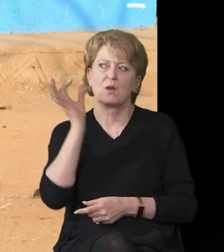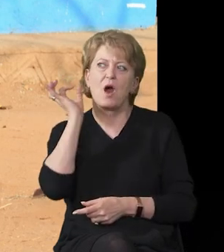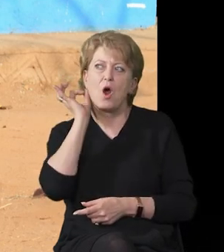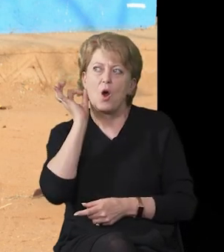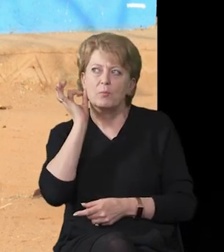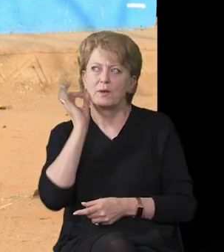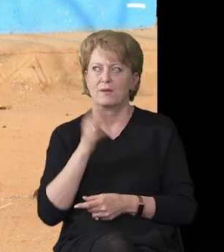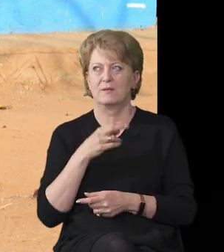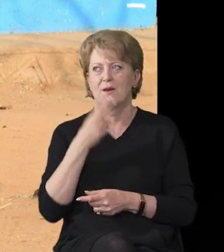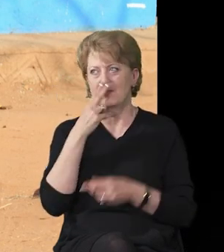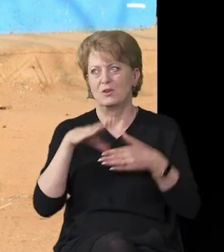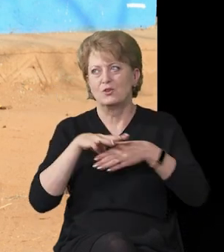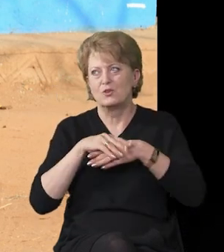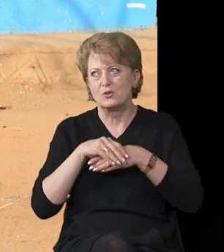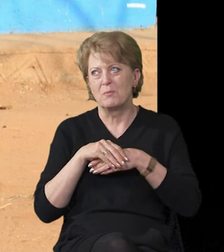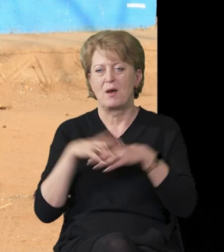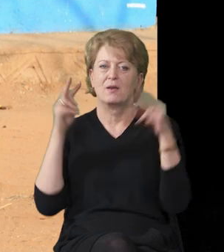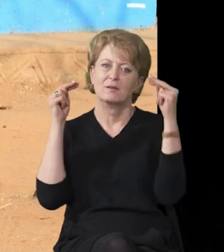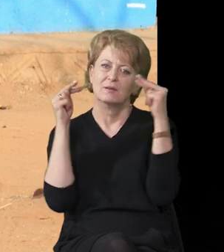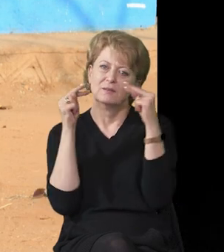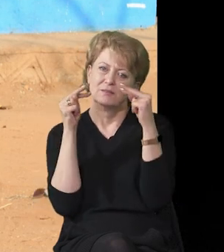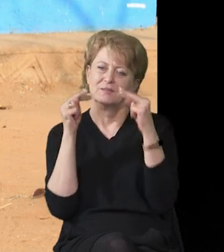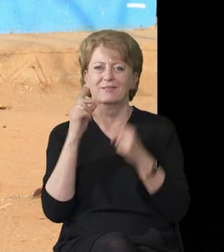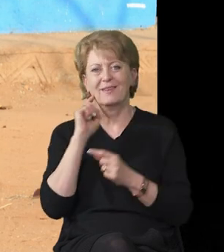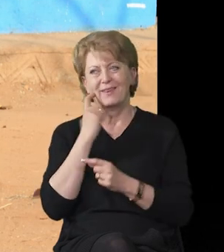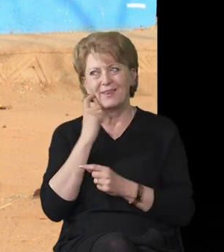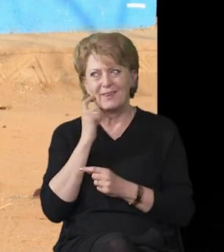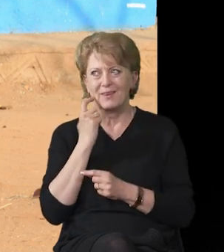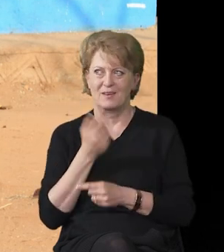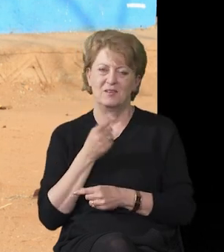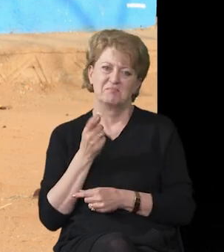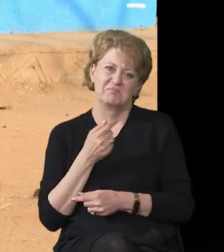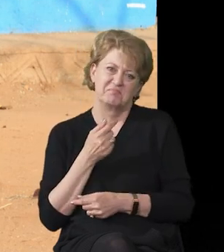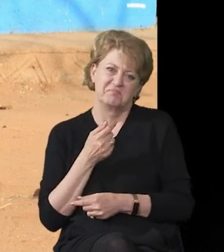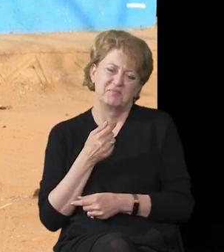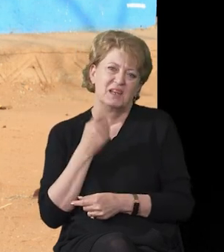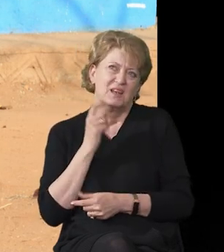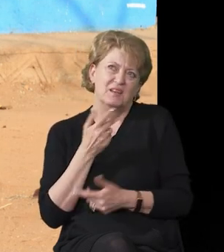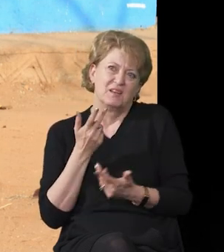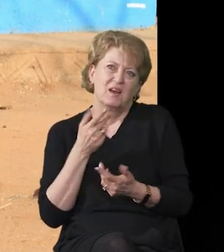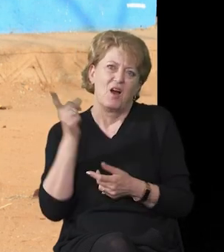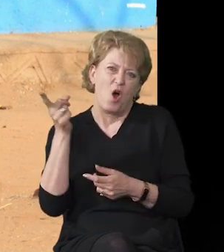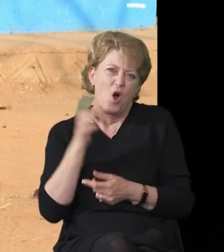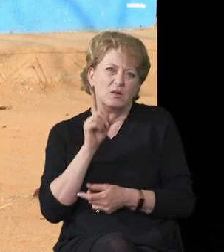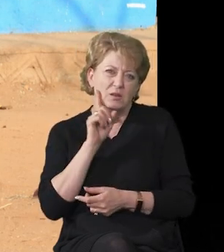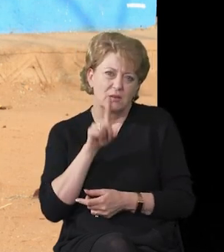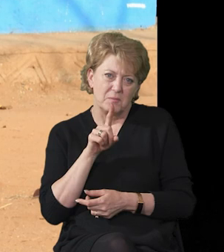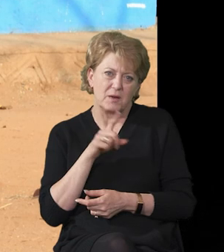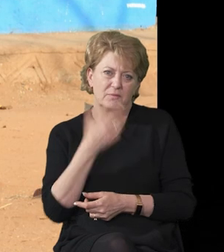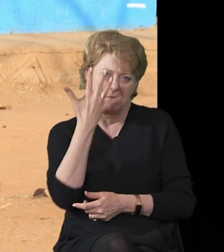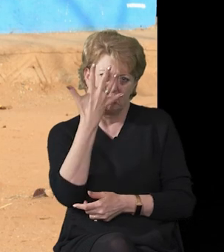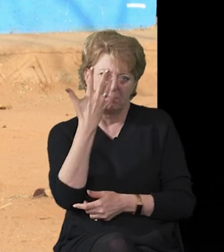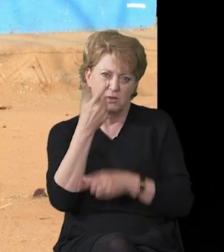za rękę, patrząc w oczka, uśmiechając i rozmawiają. Niby nic wielkiego, ale oni tak stali, właściwie bez ruchu, przez jakieś dobre